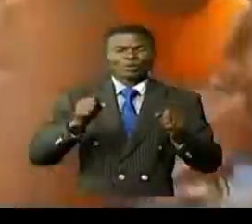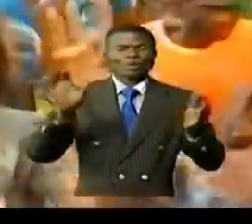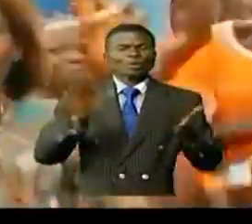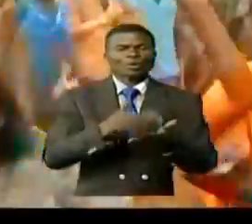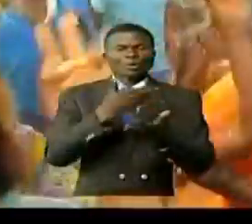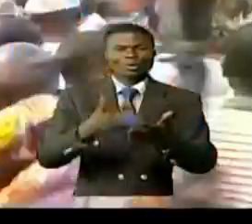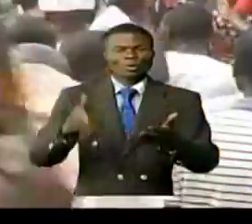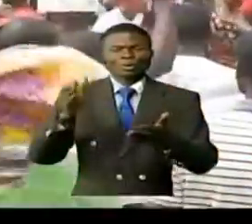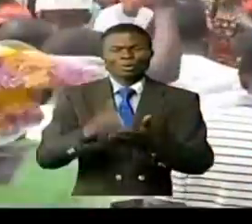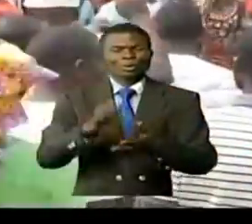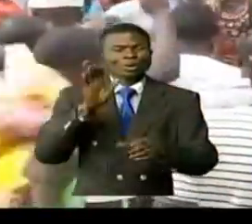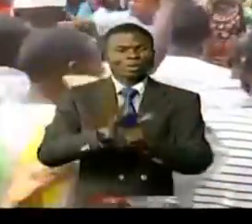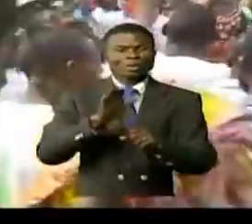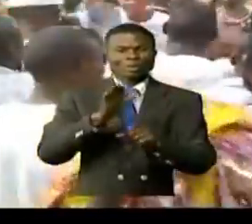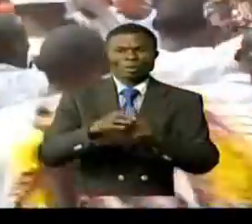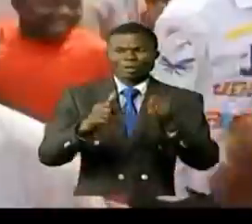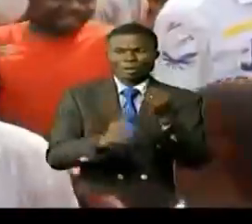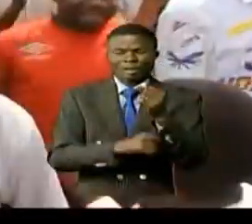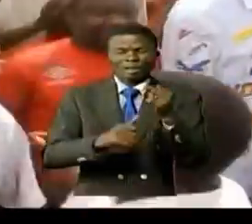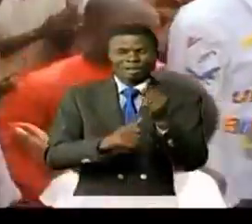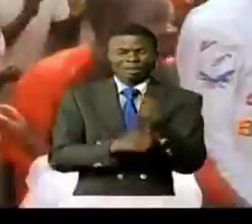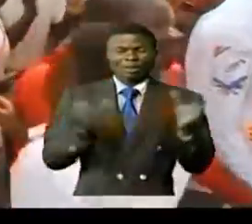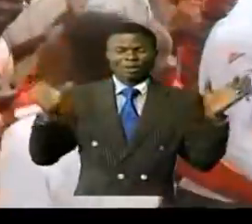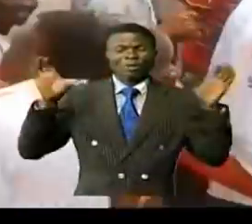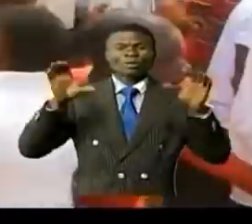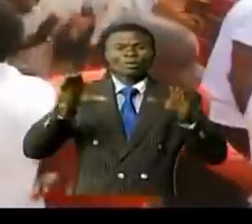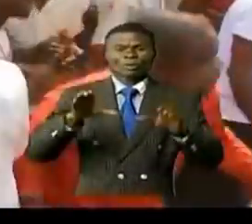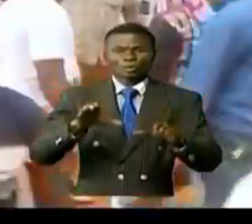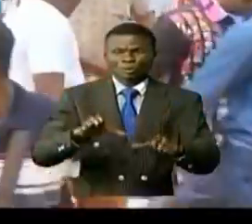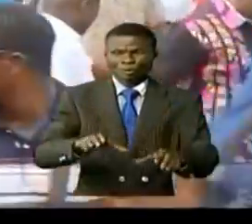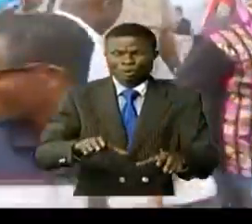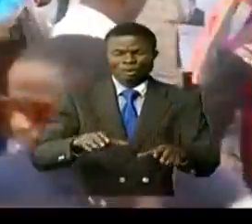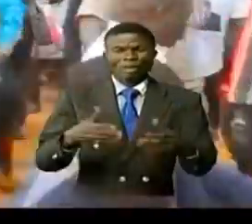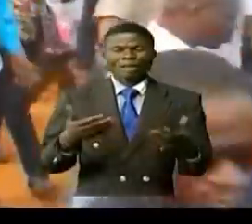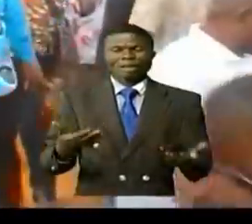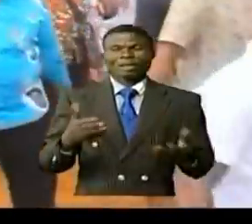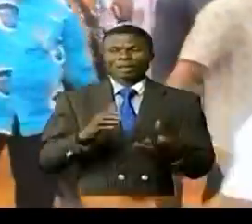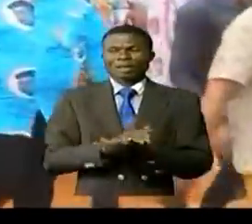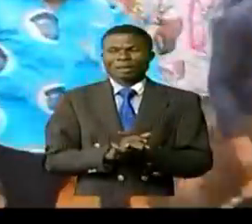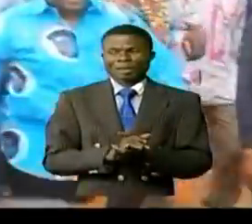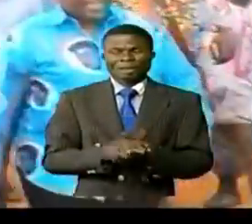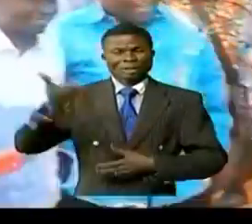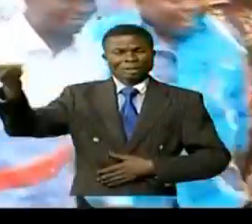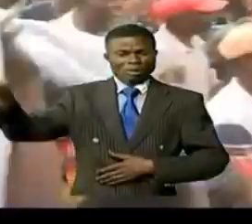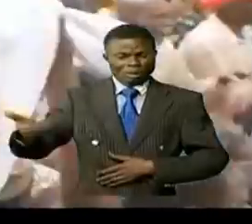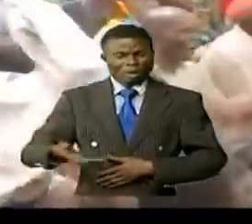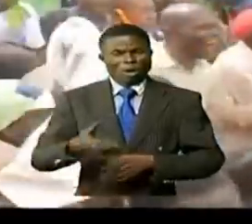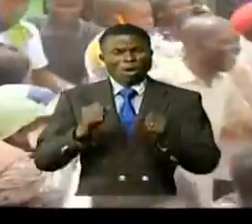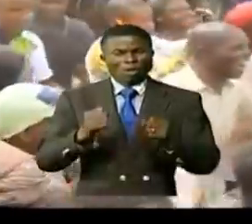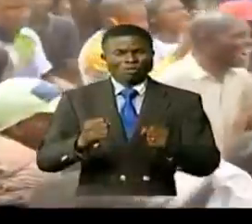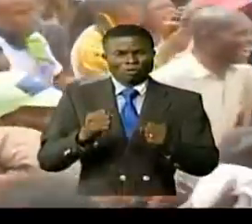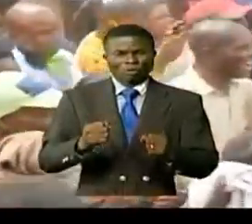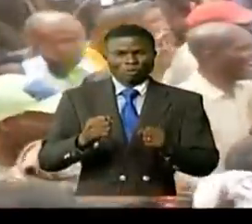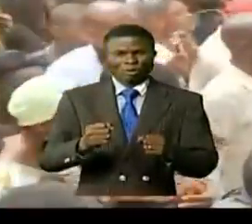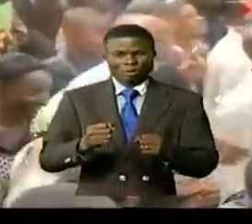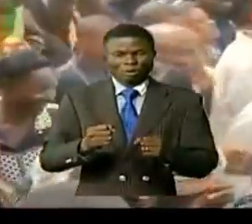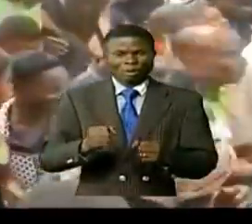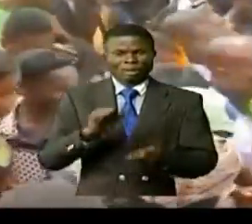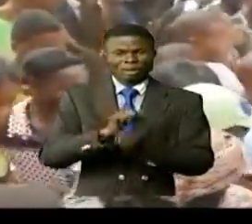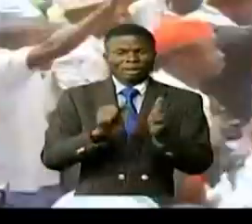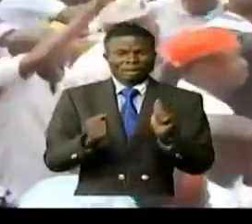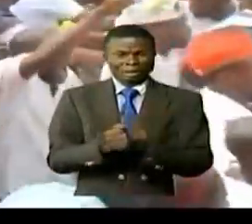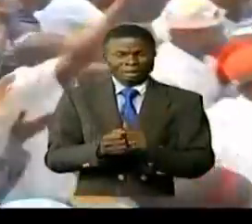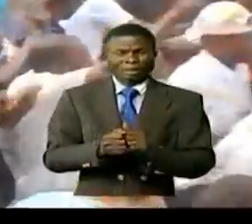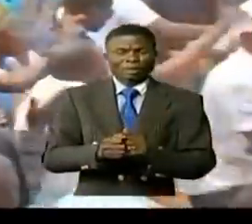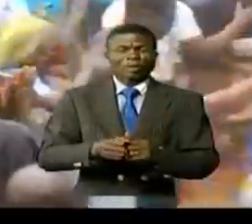C'est sous les ovations et chants que le numéro 1 du parti présidentiel a été accueilli chaleureusement par les cadres et combattants